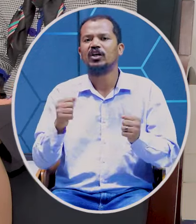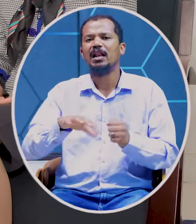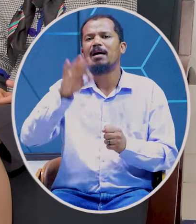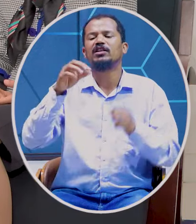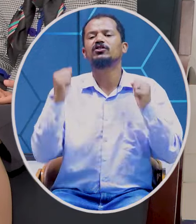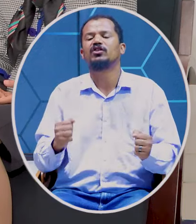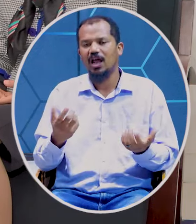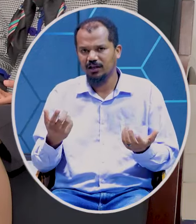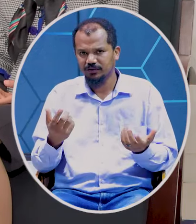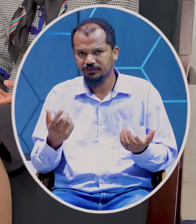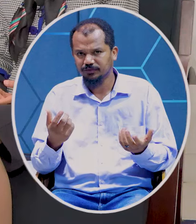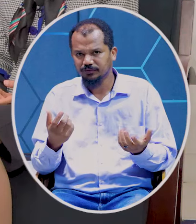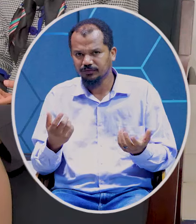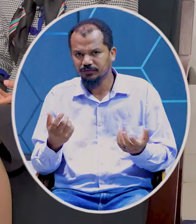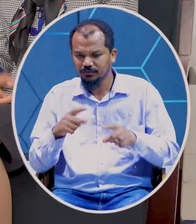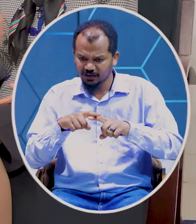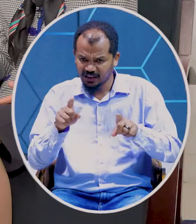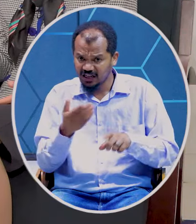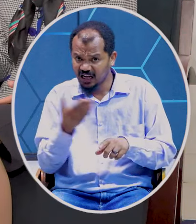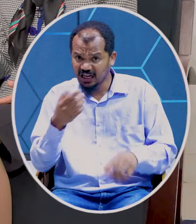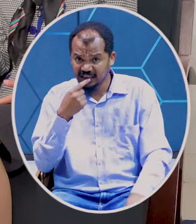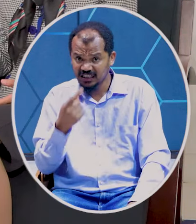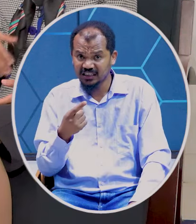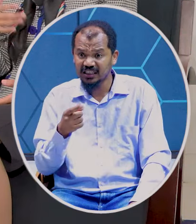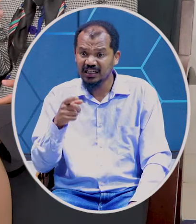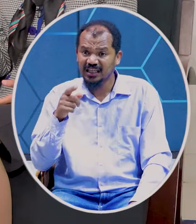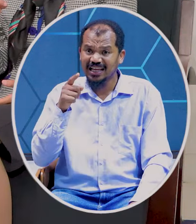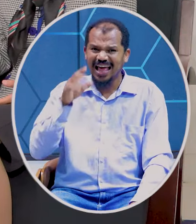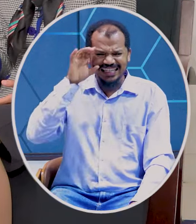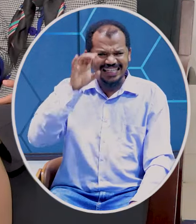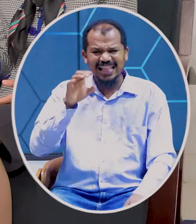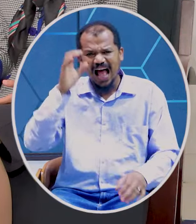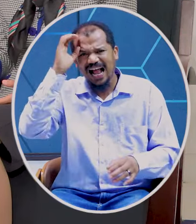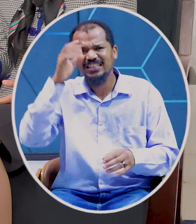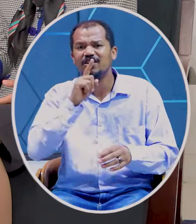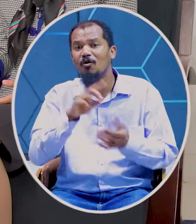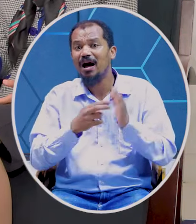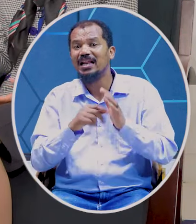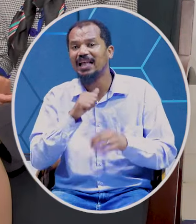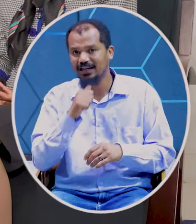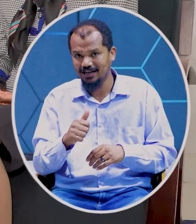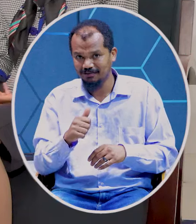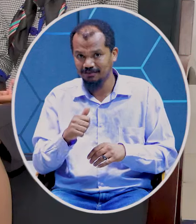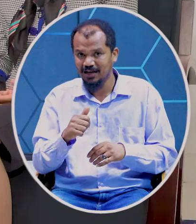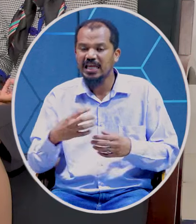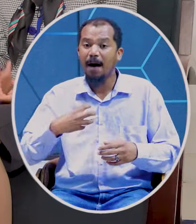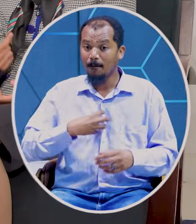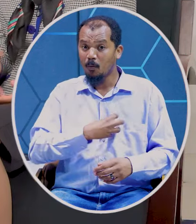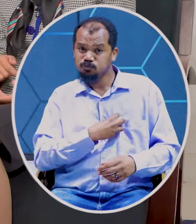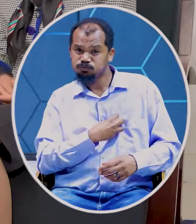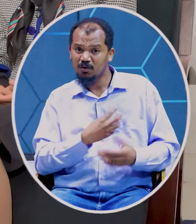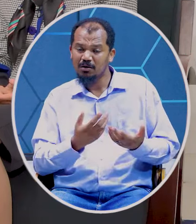እናደርገዋለን፣ እናገኘዋለን ማለት ነው። የተለየ ነገር ስንል ያ ግዴታ ካንሰር ነው ማለት አይደለም፣ ግን ያበጠ ነገር ሊኖር